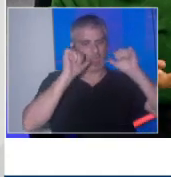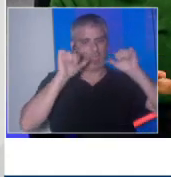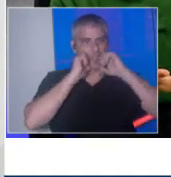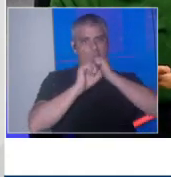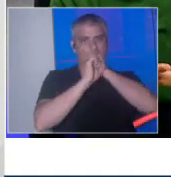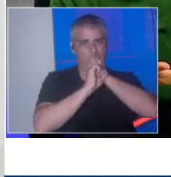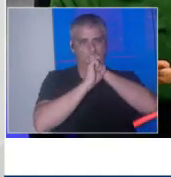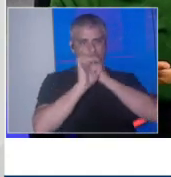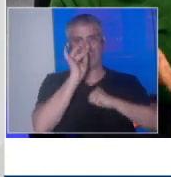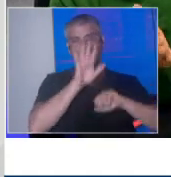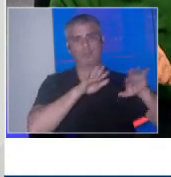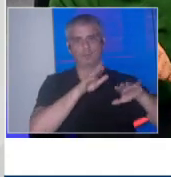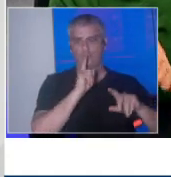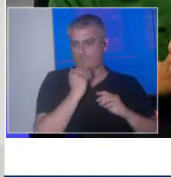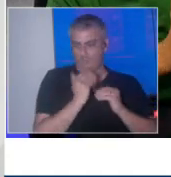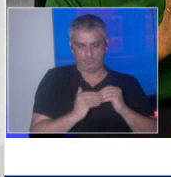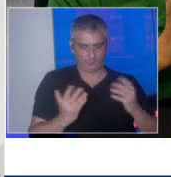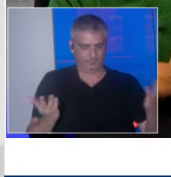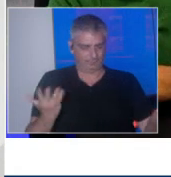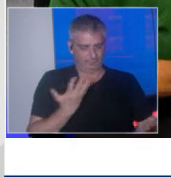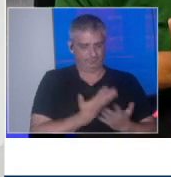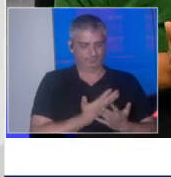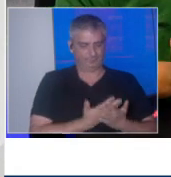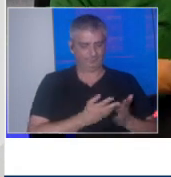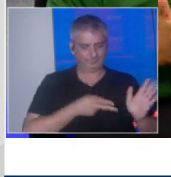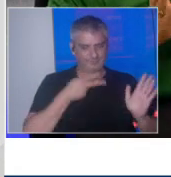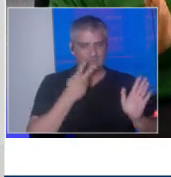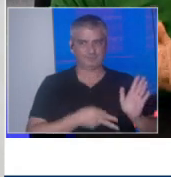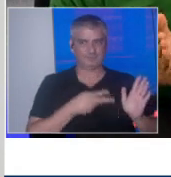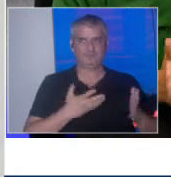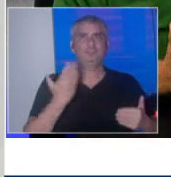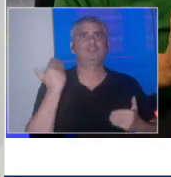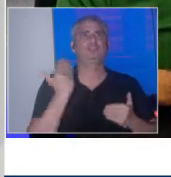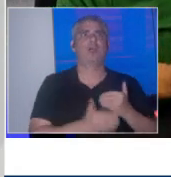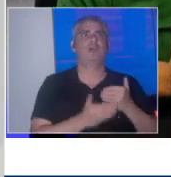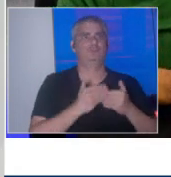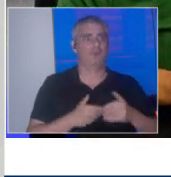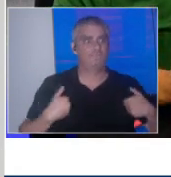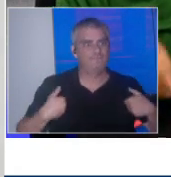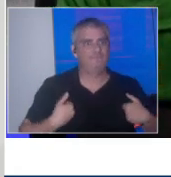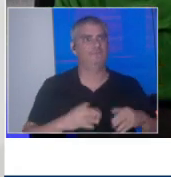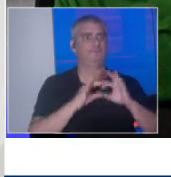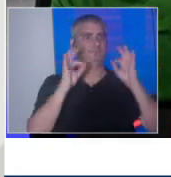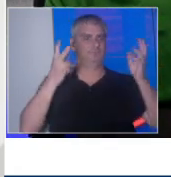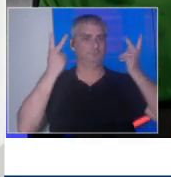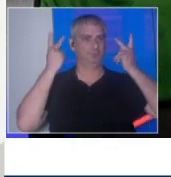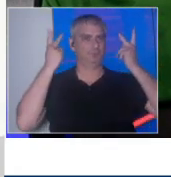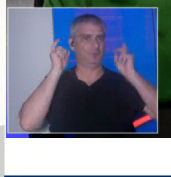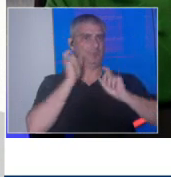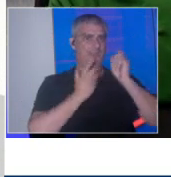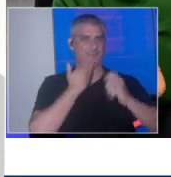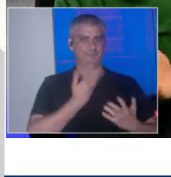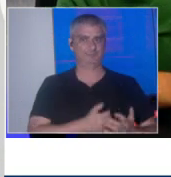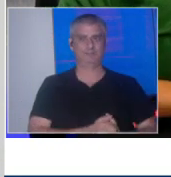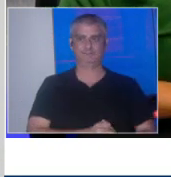חלק מהמחאה נגד הממשלה, בסוף, עצם העובדה שהרכבת הזאת סוף סוף יוצאת לדרך, אירוע משמעותי לאזרחי